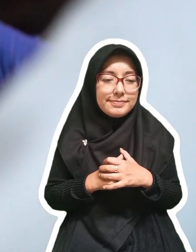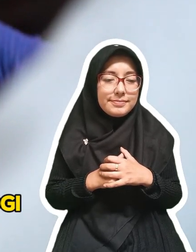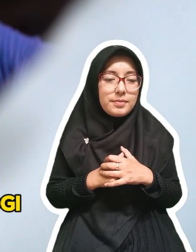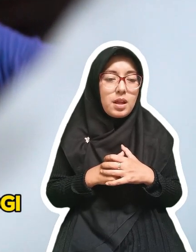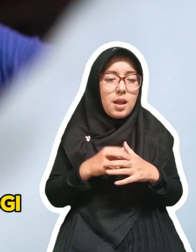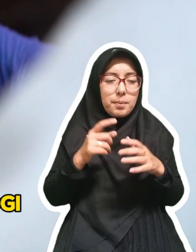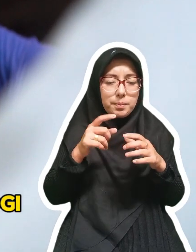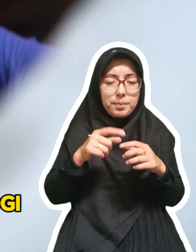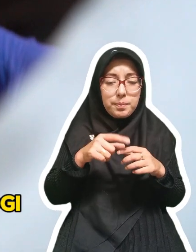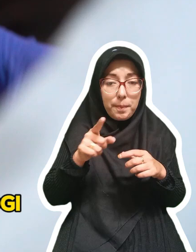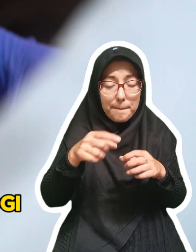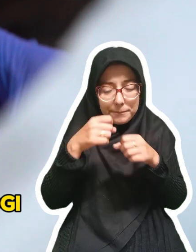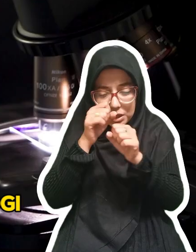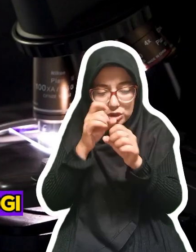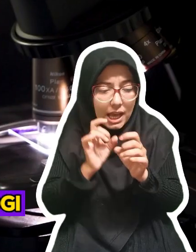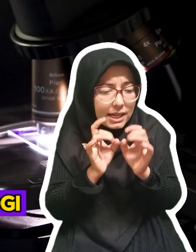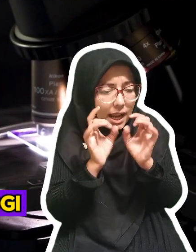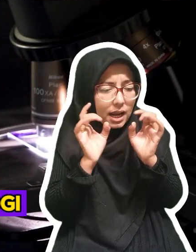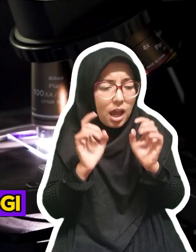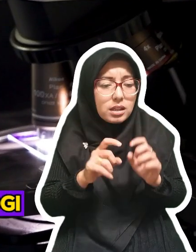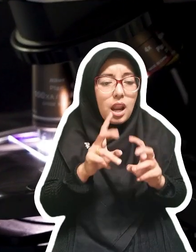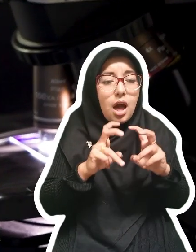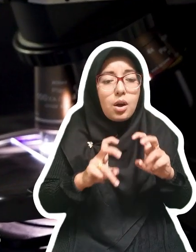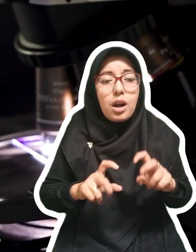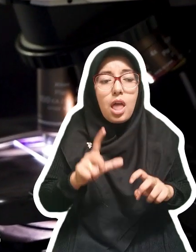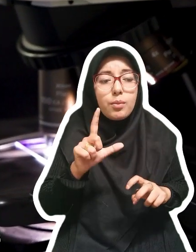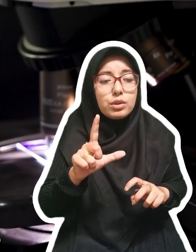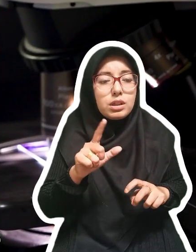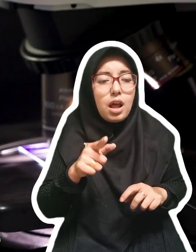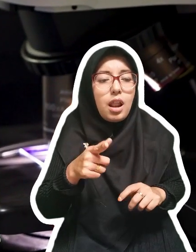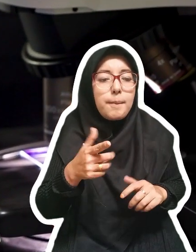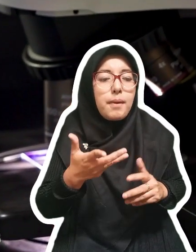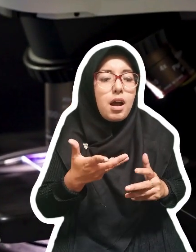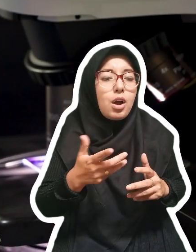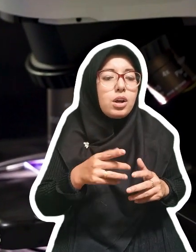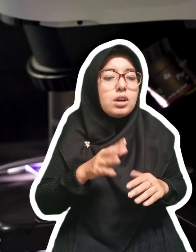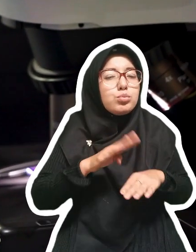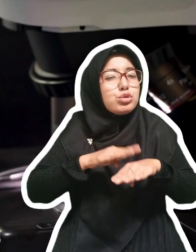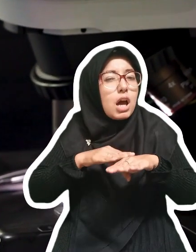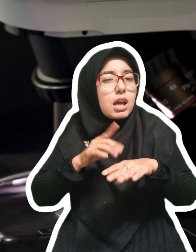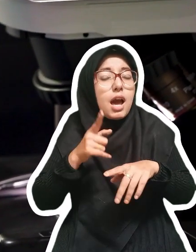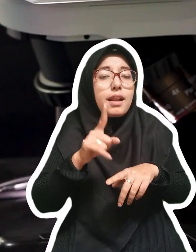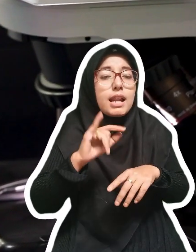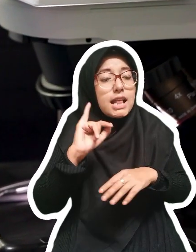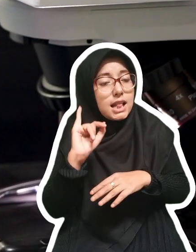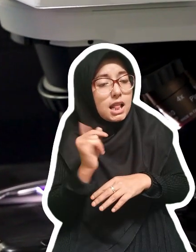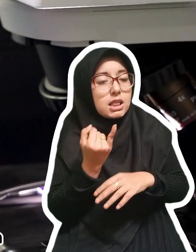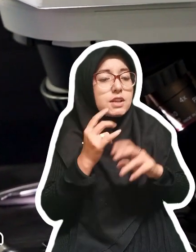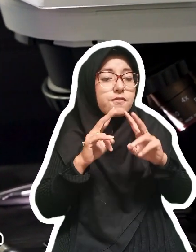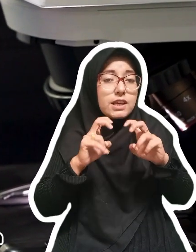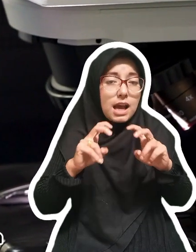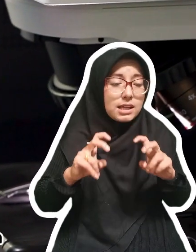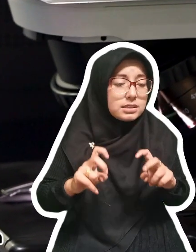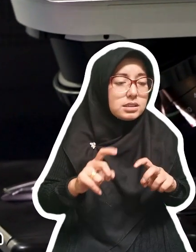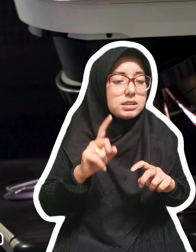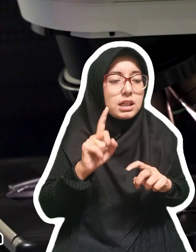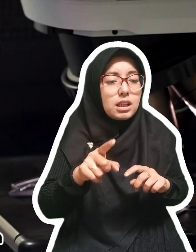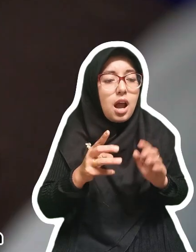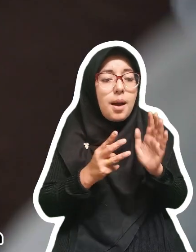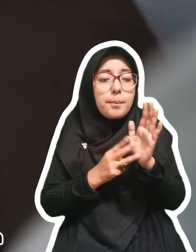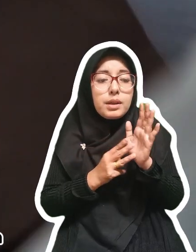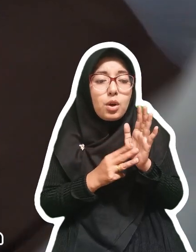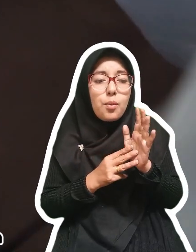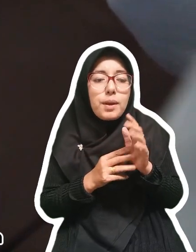Pengujian lain yang dilakukan di laboratorium bakteriologi adalah kultur dan identifikasi untuk banprasis, serta